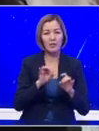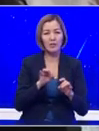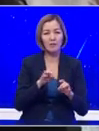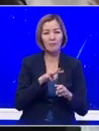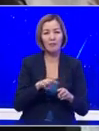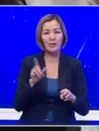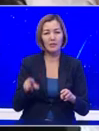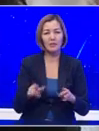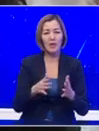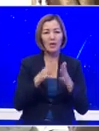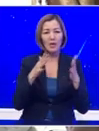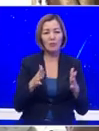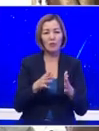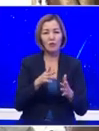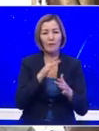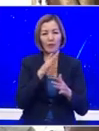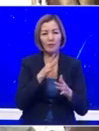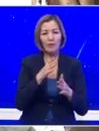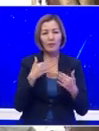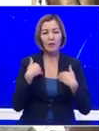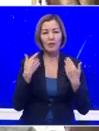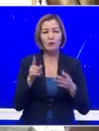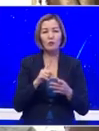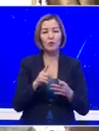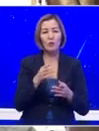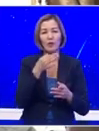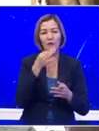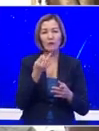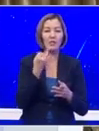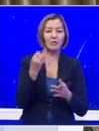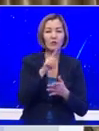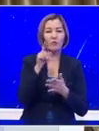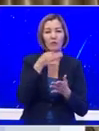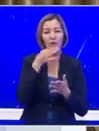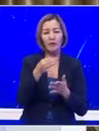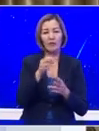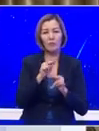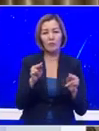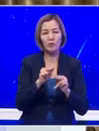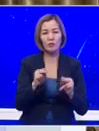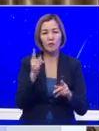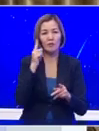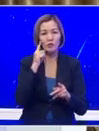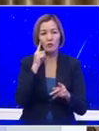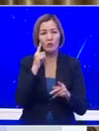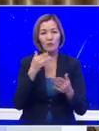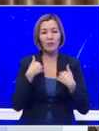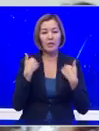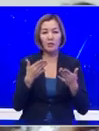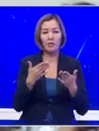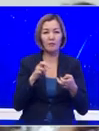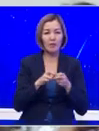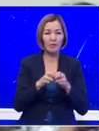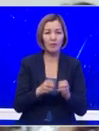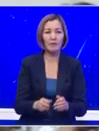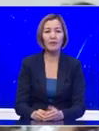ведомства. А большую часть времени он посвятил тому, чтобы ответить на интересующие вопросы учителей, а также выслушать их предложения. Нам